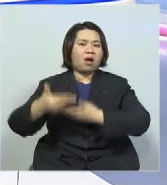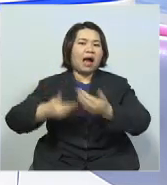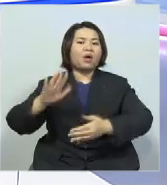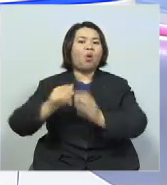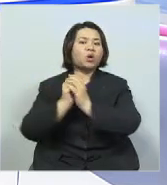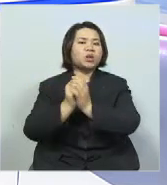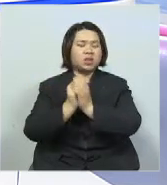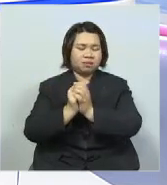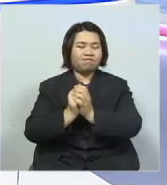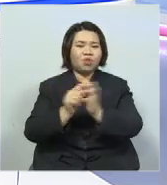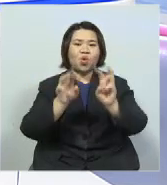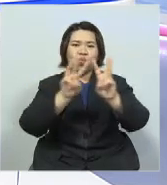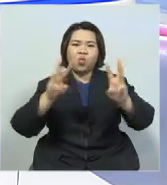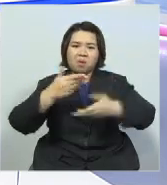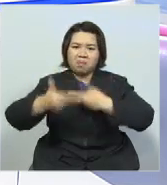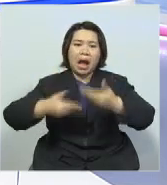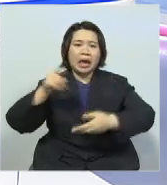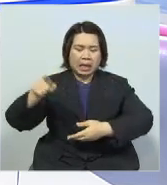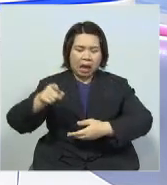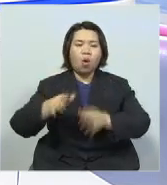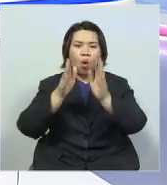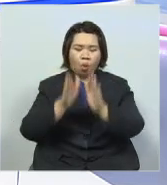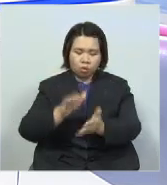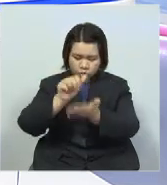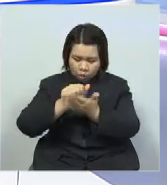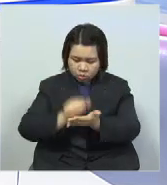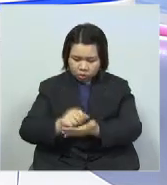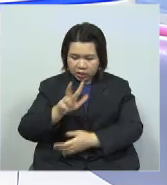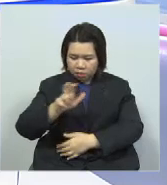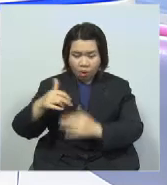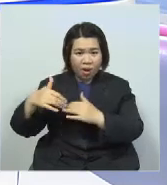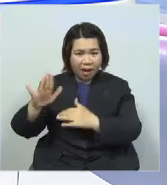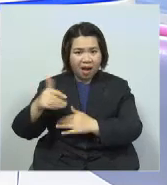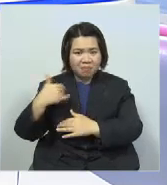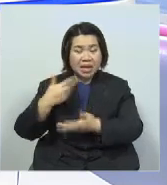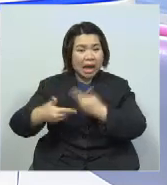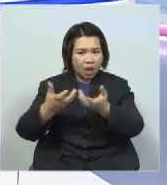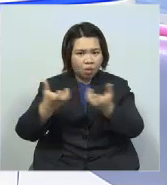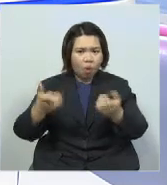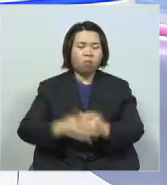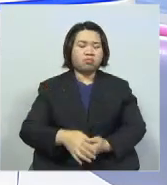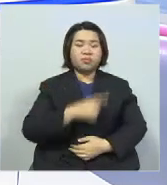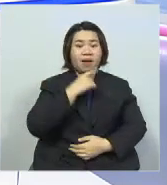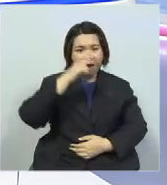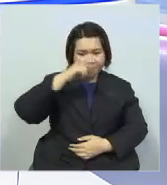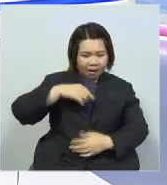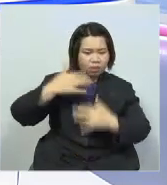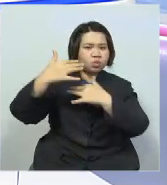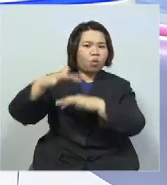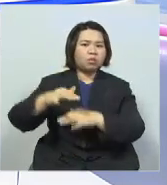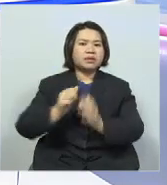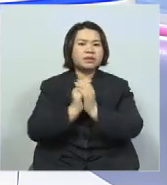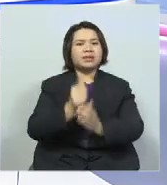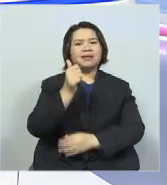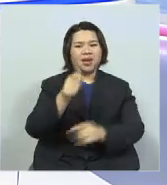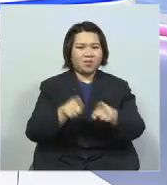จีนซึ่งเป็นเว็บไซต์ค้าปลีกที่มีผู้ใช้งานกว่า300ล้านรายมาช่วยเพิ่มโอกาสให้สินค้าไทยก้าวสู่ตลาดจีนได้เพิ่ม